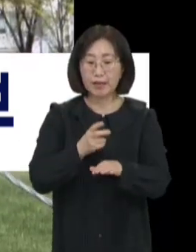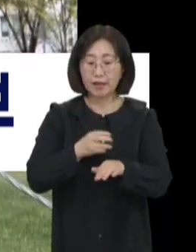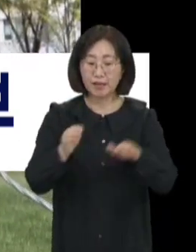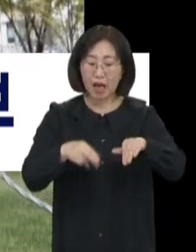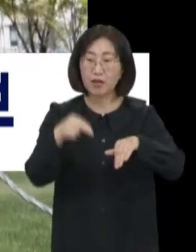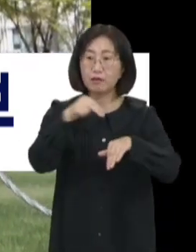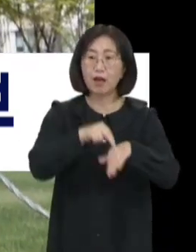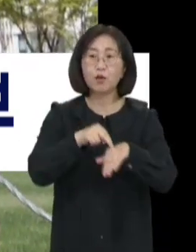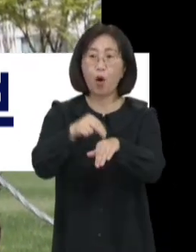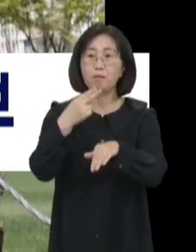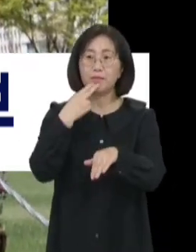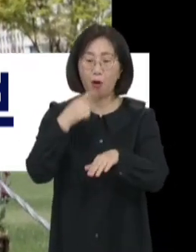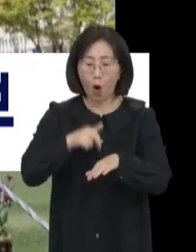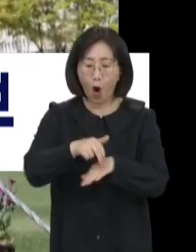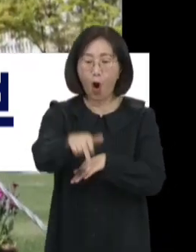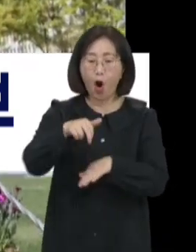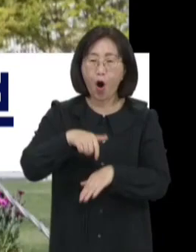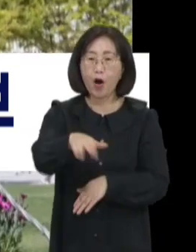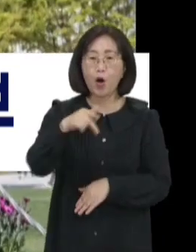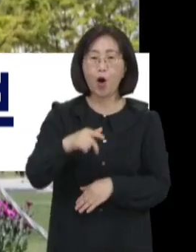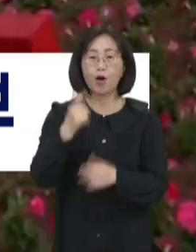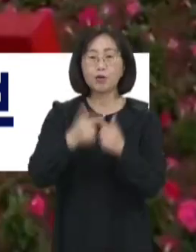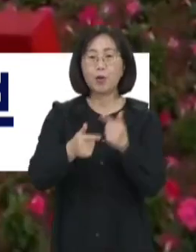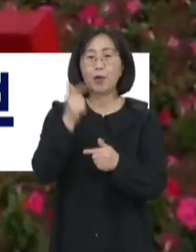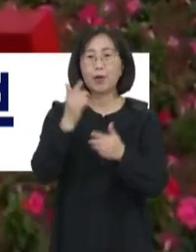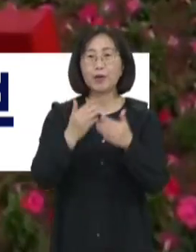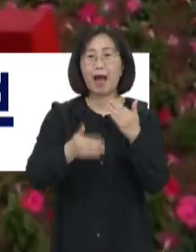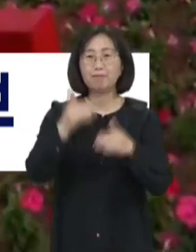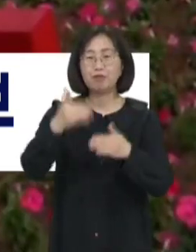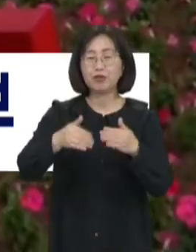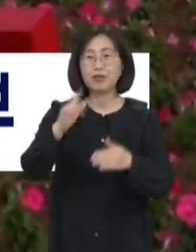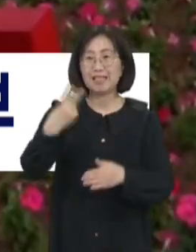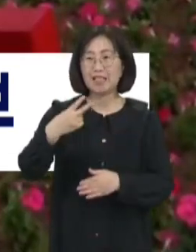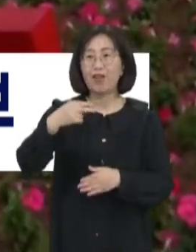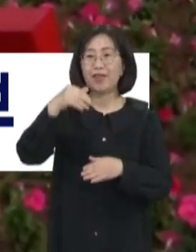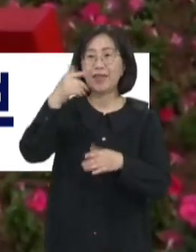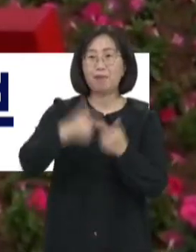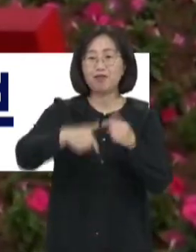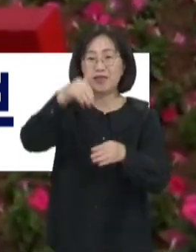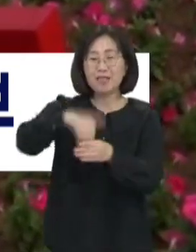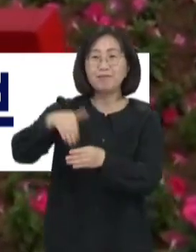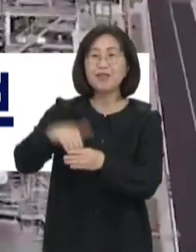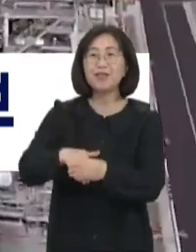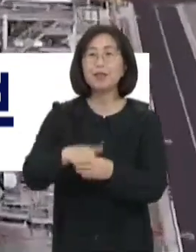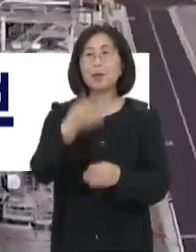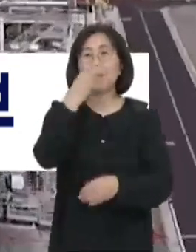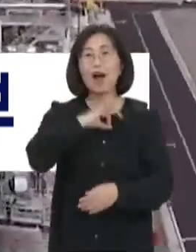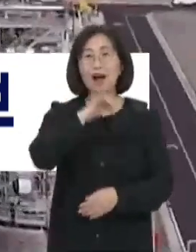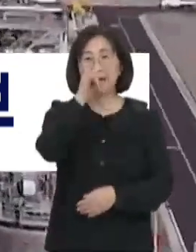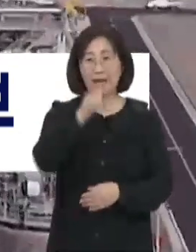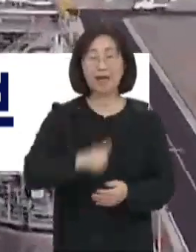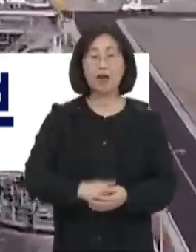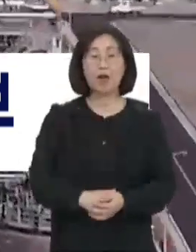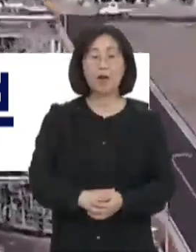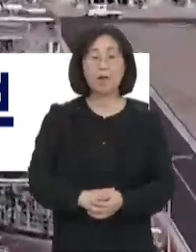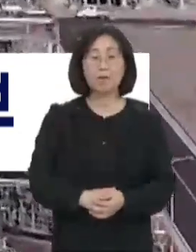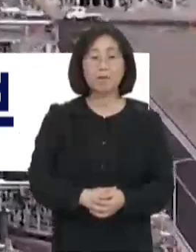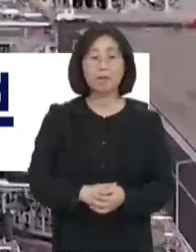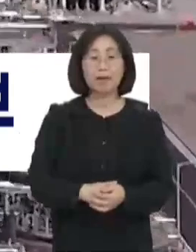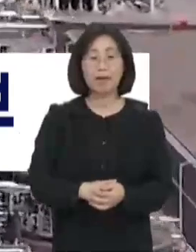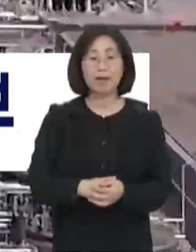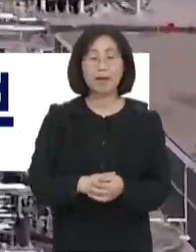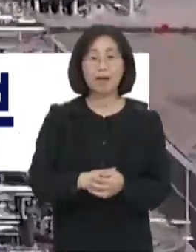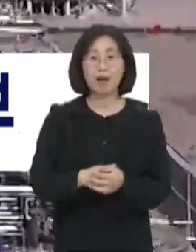이용하지 않음으로써 소나무 3482 그루를 심는 효과를 거뒀다고 설명했습니다 한화토탈은 사막화가